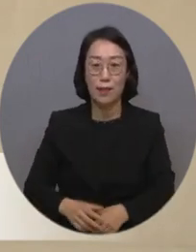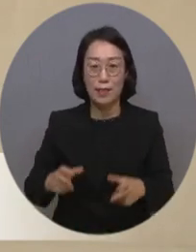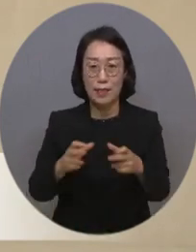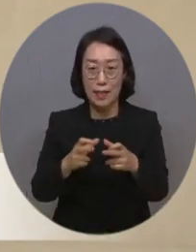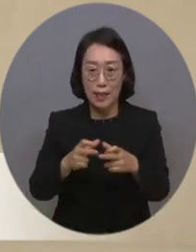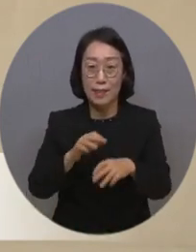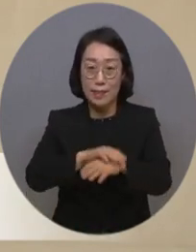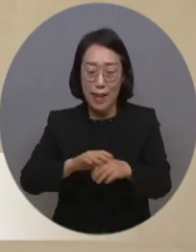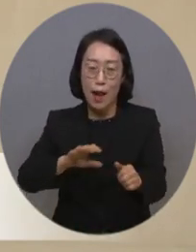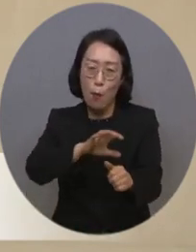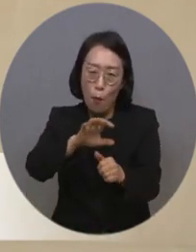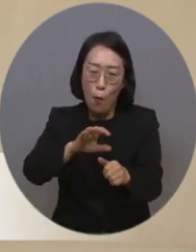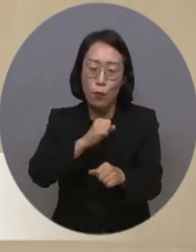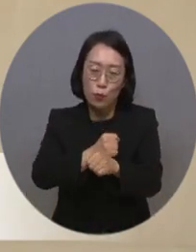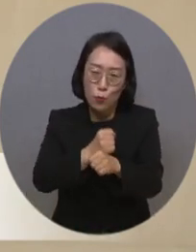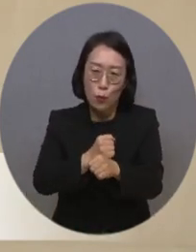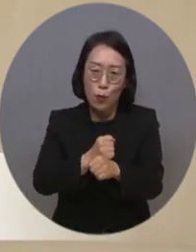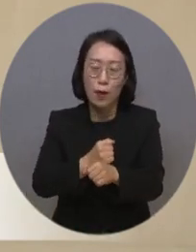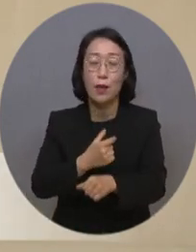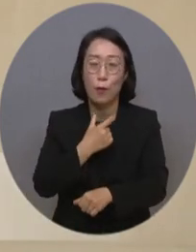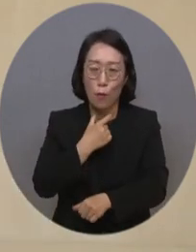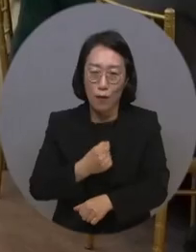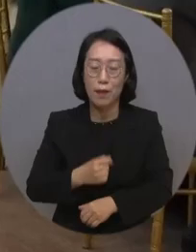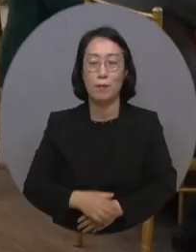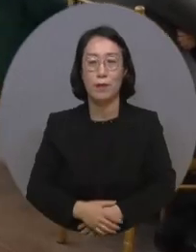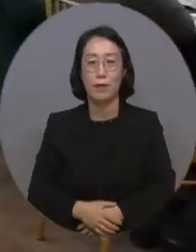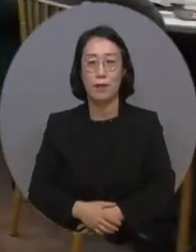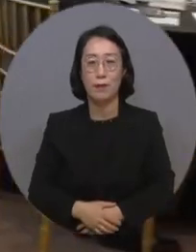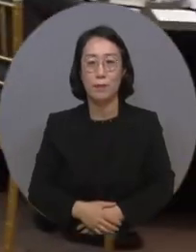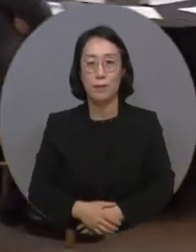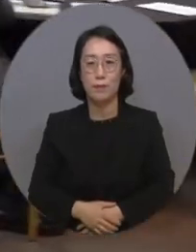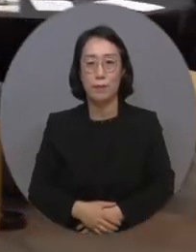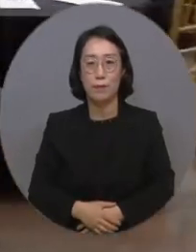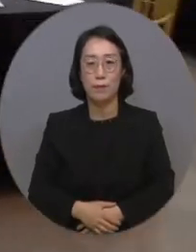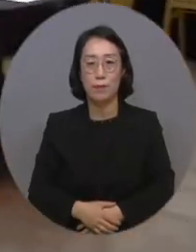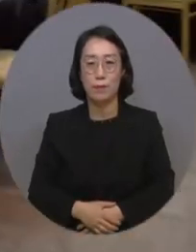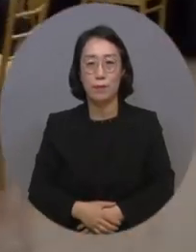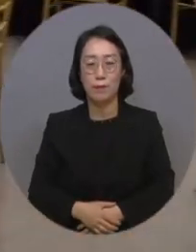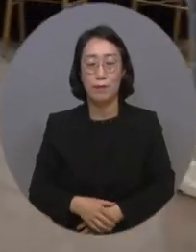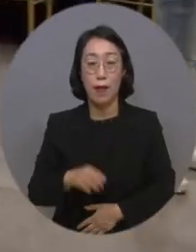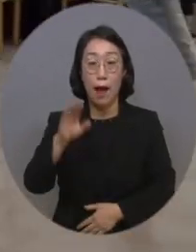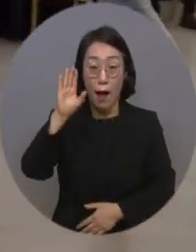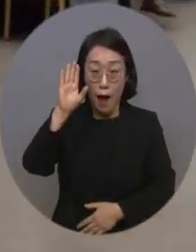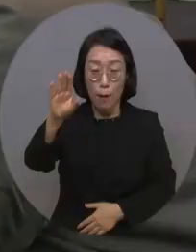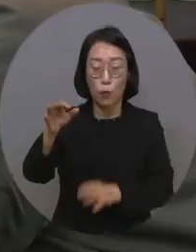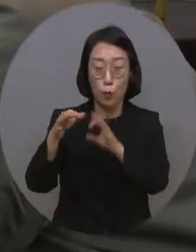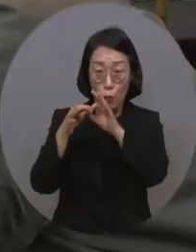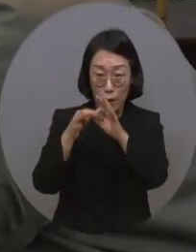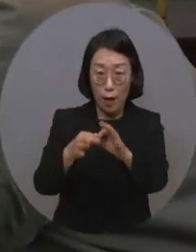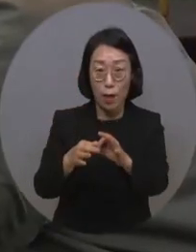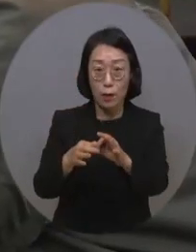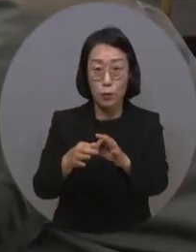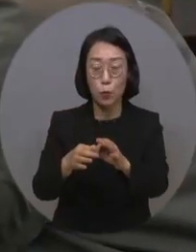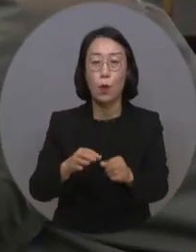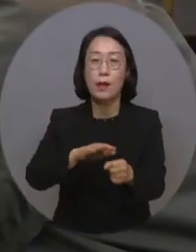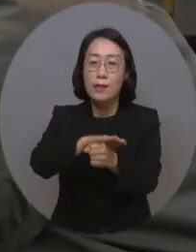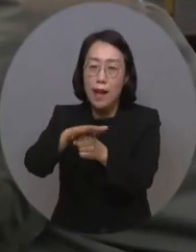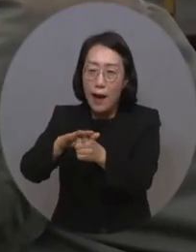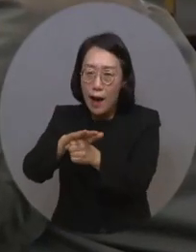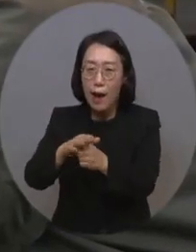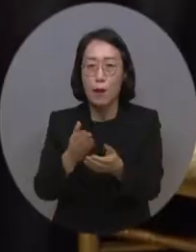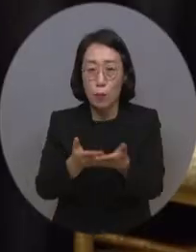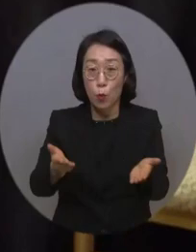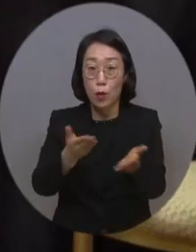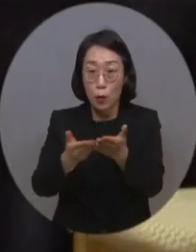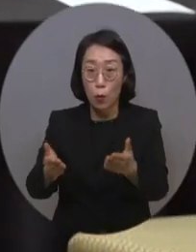장애인들을 더 보살펴 줬으면 하는 그런 바람입니다. 복지관 관계자는 앞으로도 변함없이 이웃사랑을 실천하며